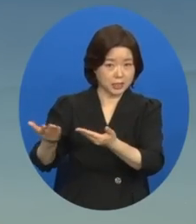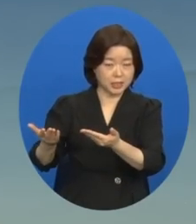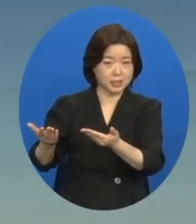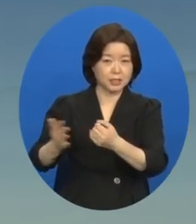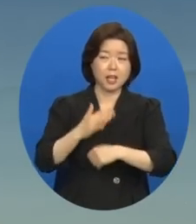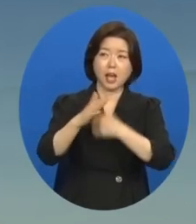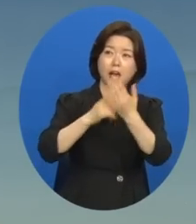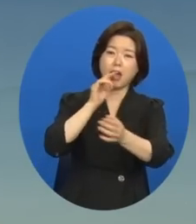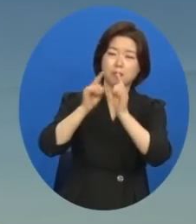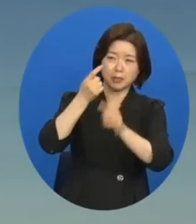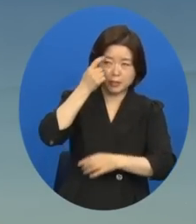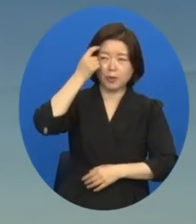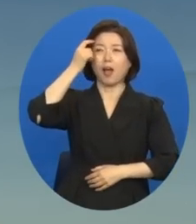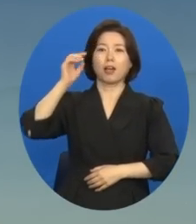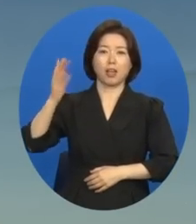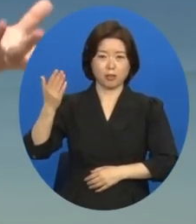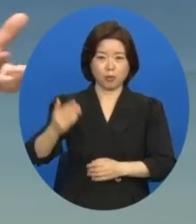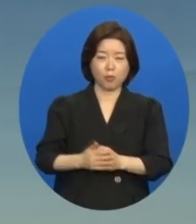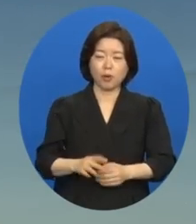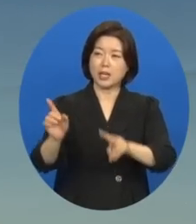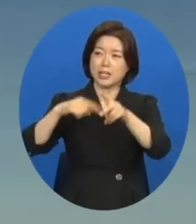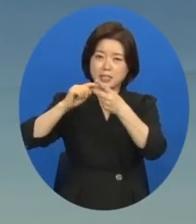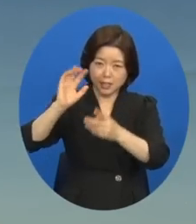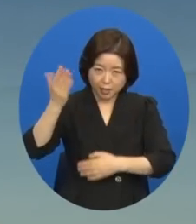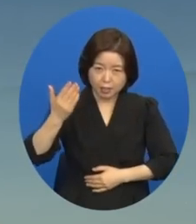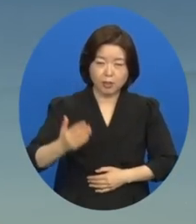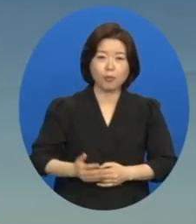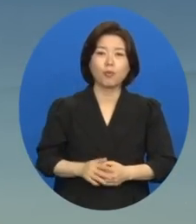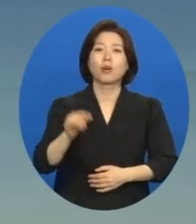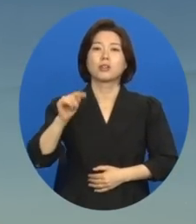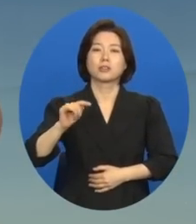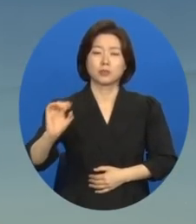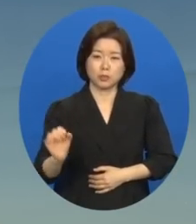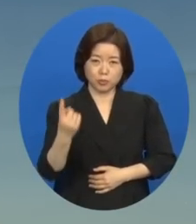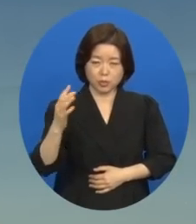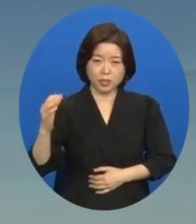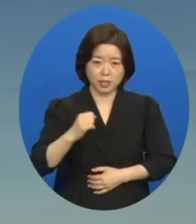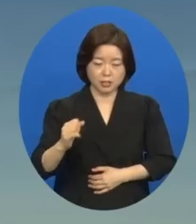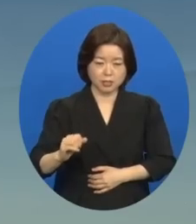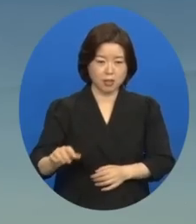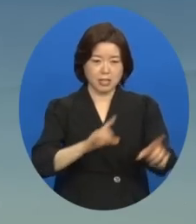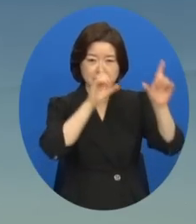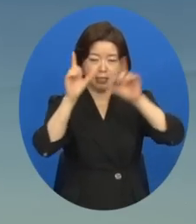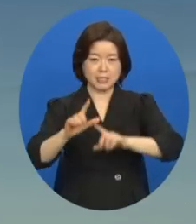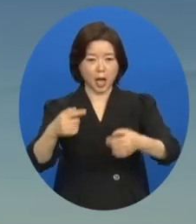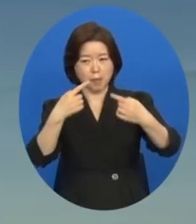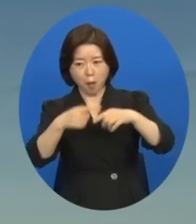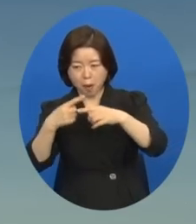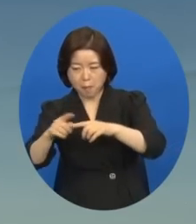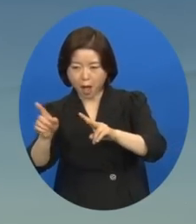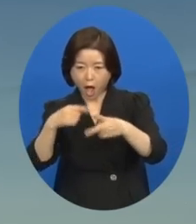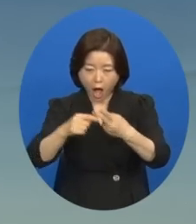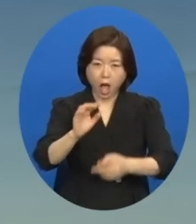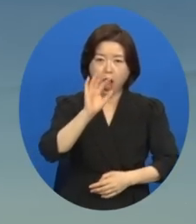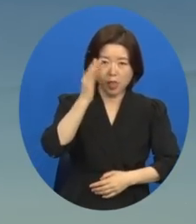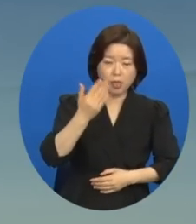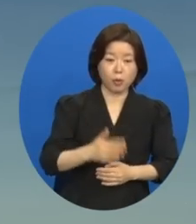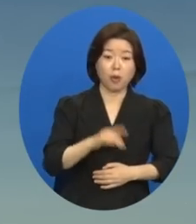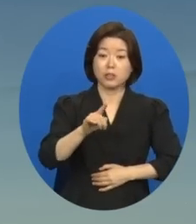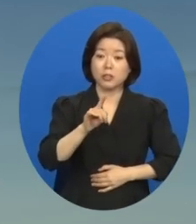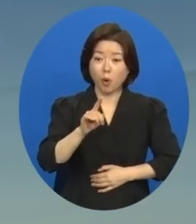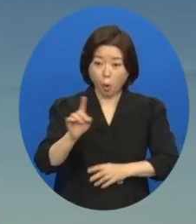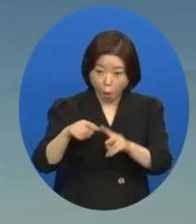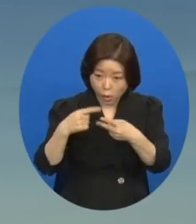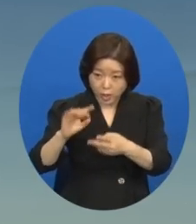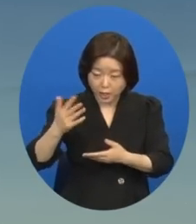하나님의 말씀을 깨닫게 되고 이해하게 되고 그것으로 삶을 해석하게 되고 그 해석된 말씀으로 살아가게 하는